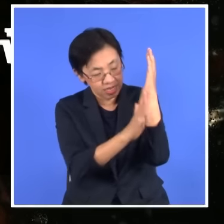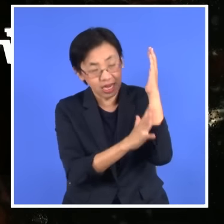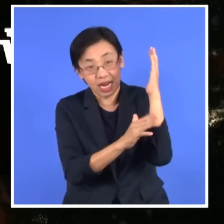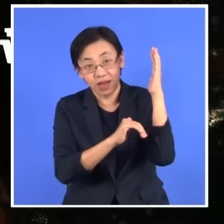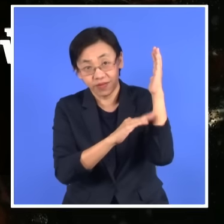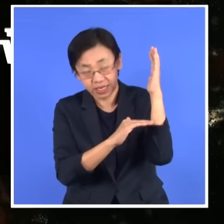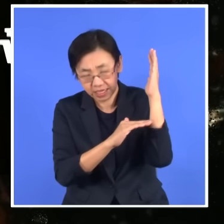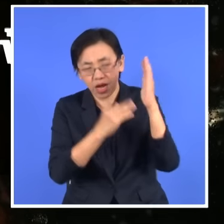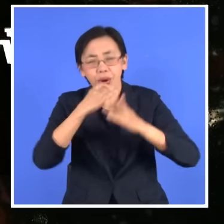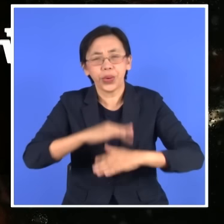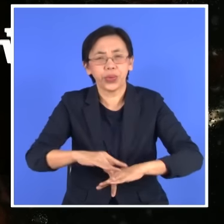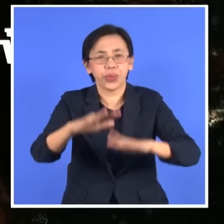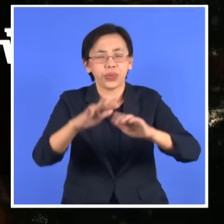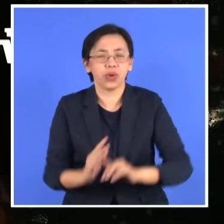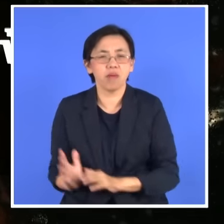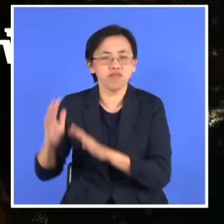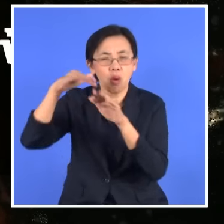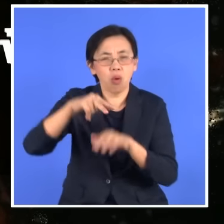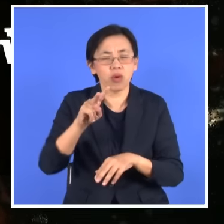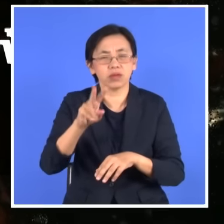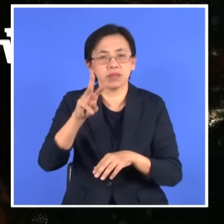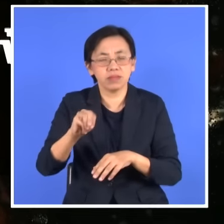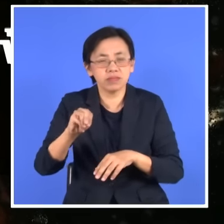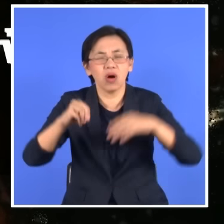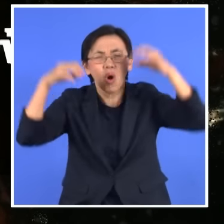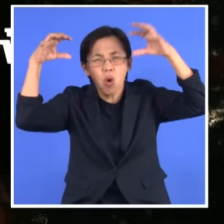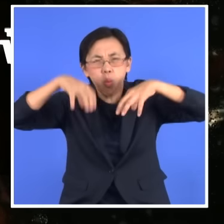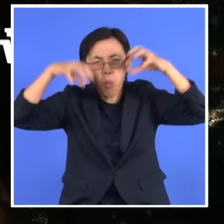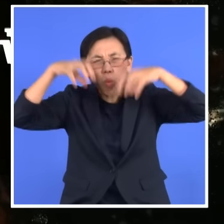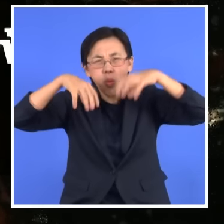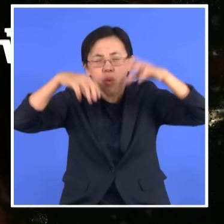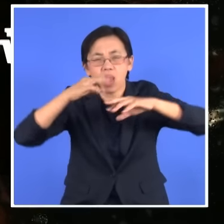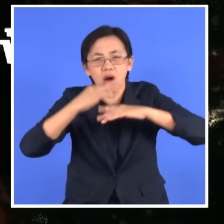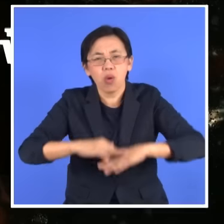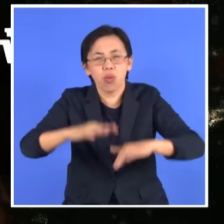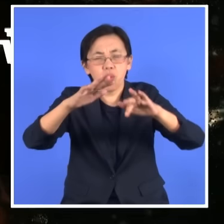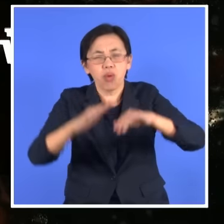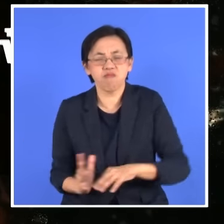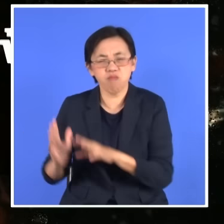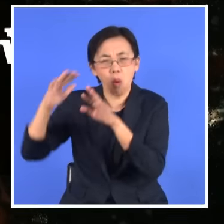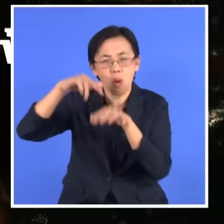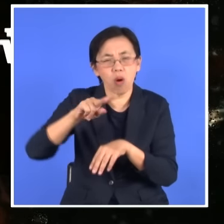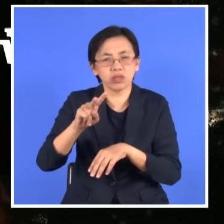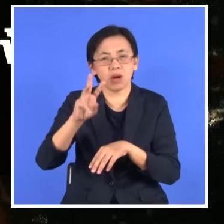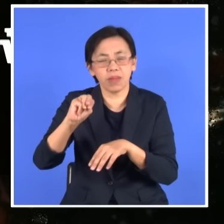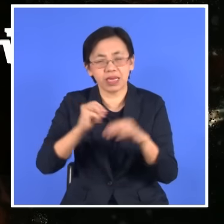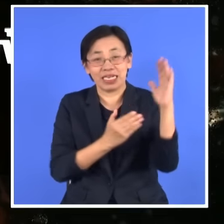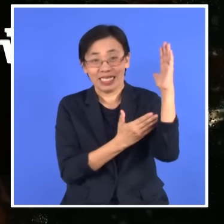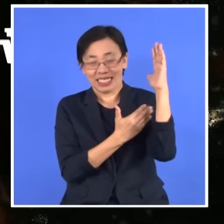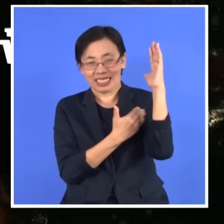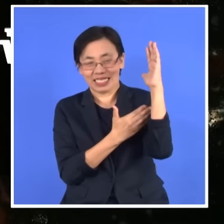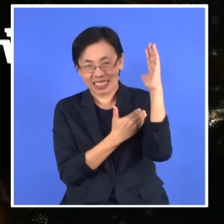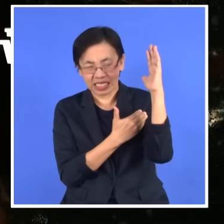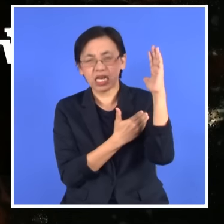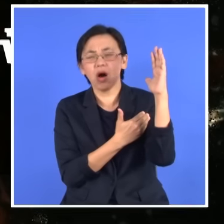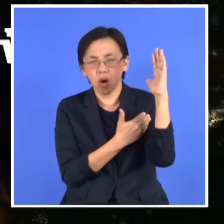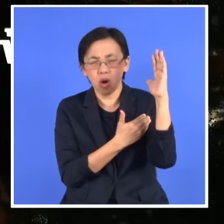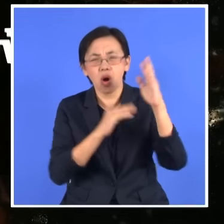มตรได้ฝนฟ้าคะนองตรงจุดที่มีฝนฟ้าคะนองคลื่นจะสูงกว่า2เมตรทะเลอันดามันมีคลื่นสูงประมาณ 1-2 เมตร